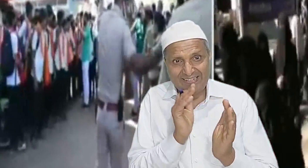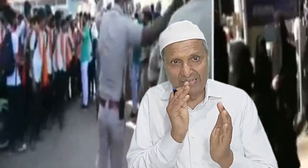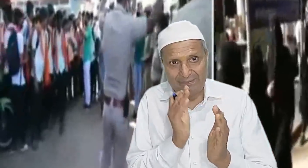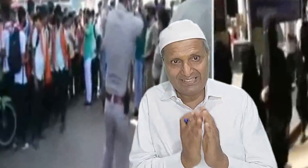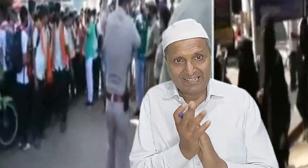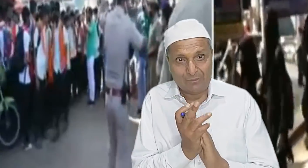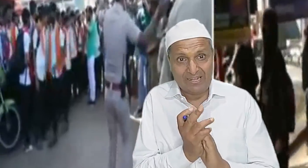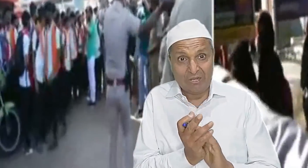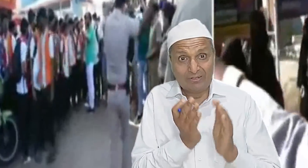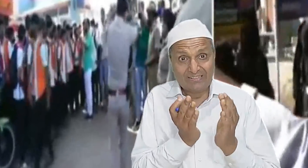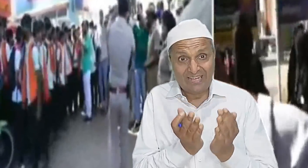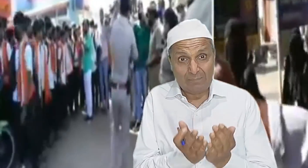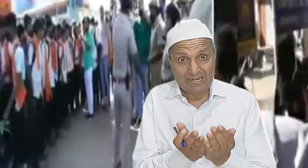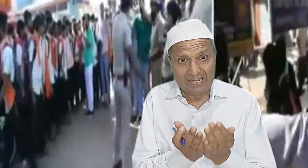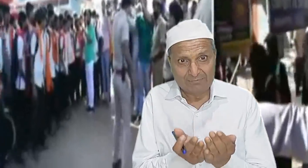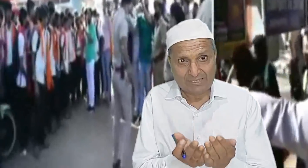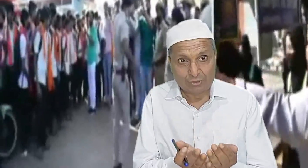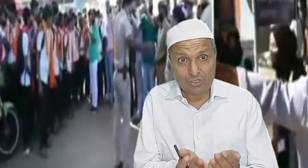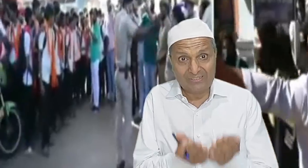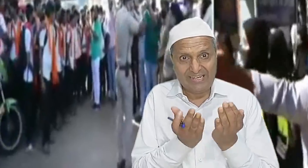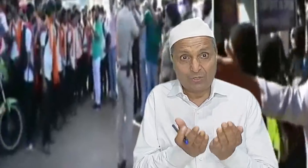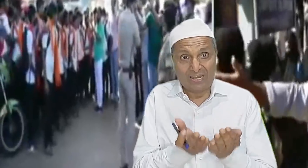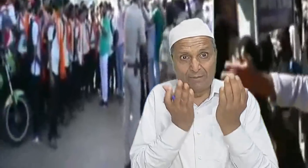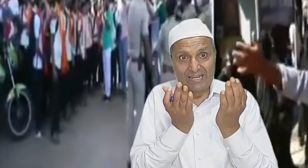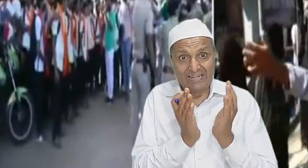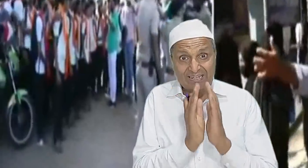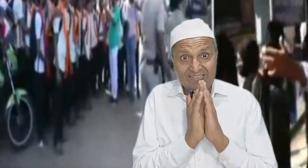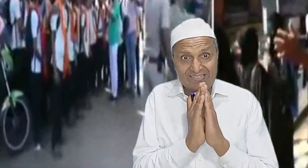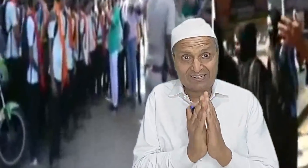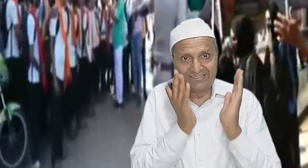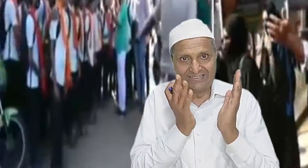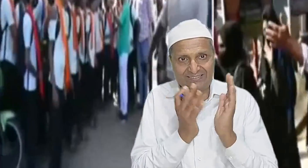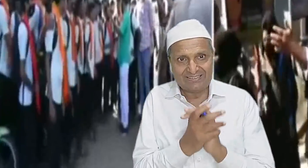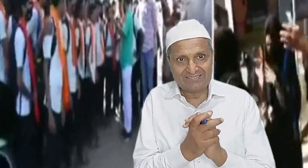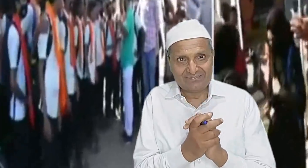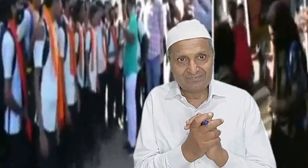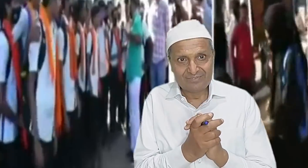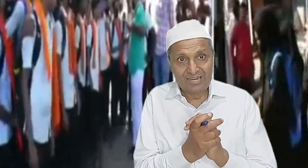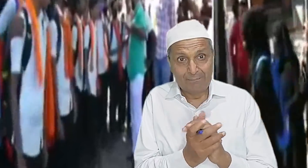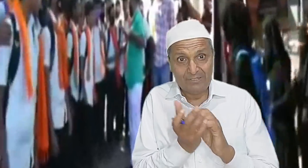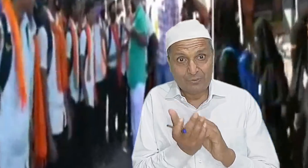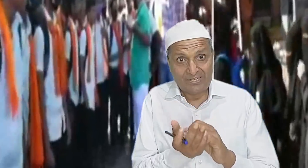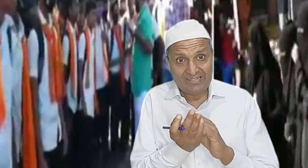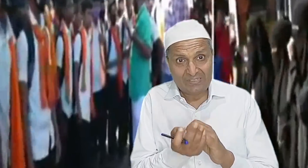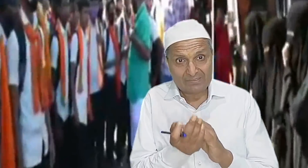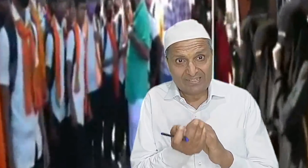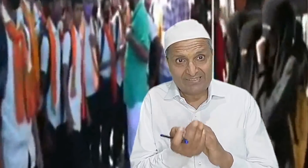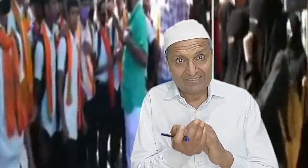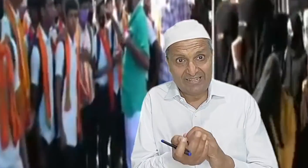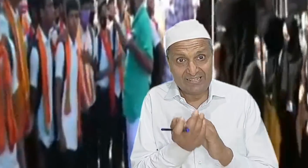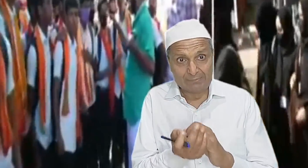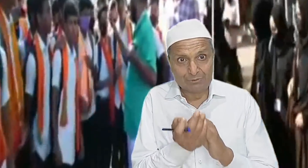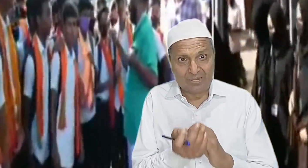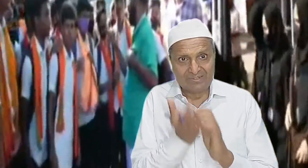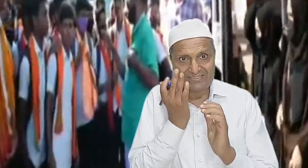आएंगे, नेता पीछे लगे हुए हैं और कहते हैं हमारे आम समाज को यही लोग आगे बढ़ाकर इस तरह रंग दे देते हैं, अपनी रोटियां इसी पर से की